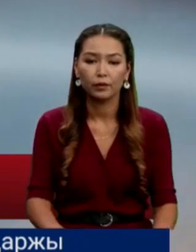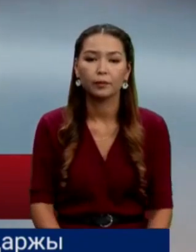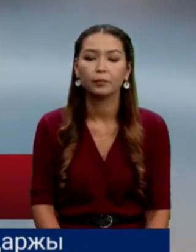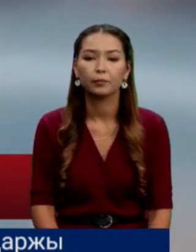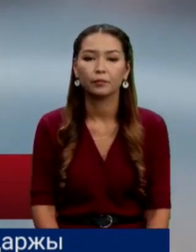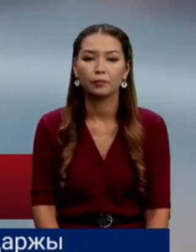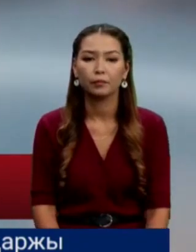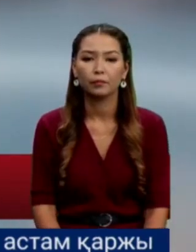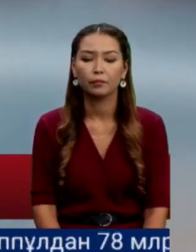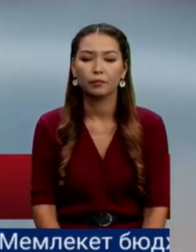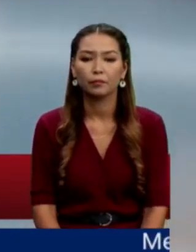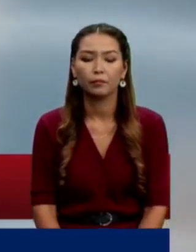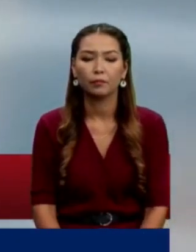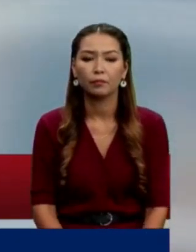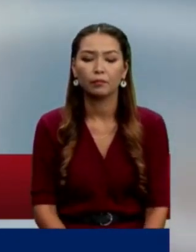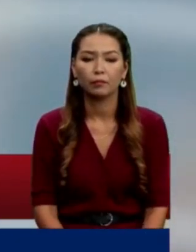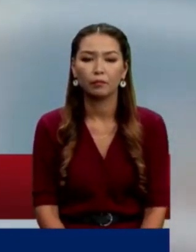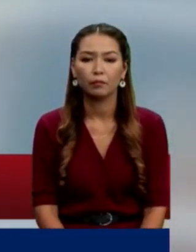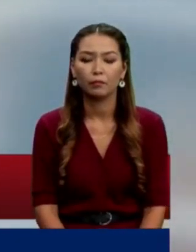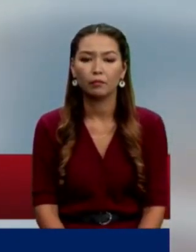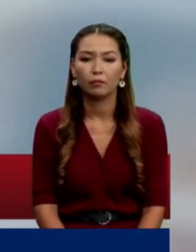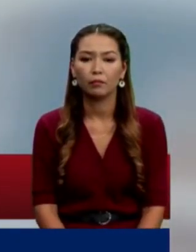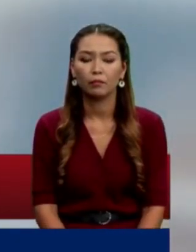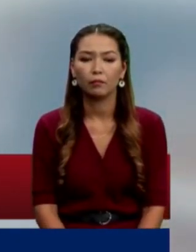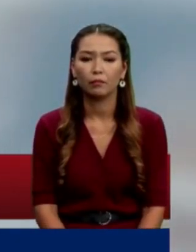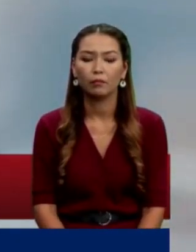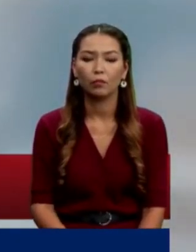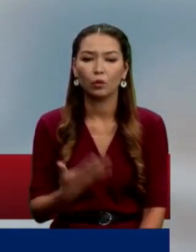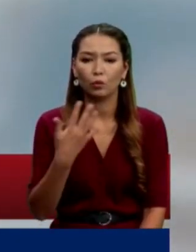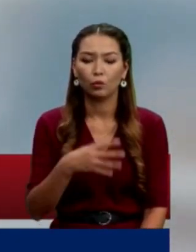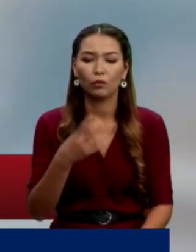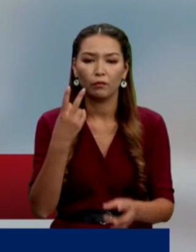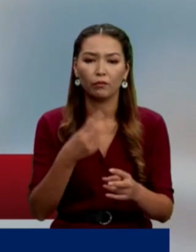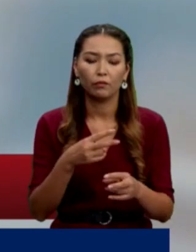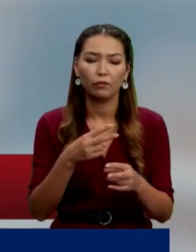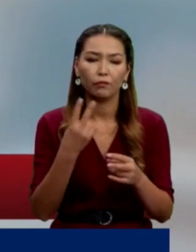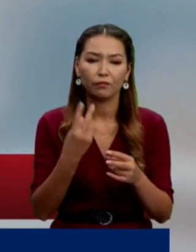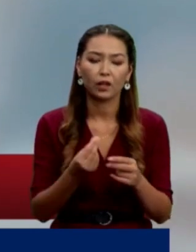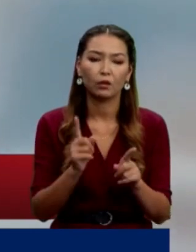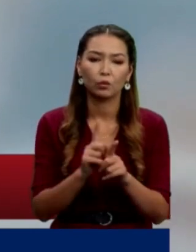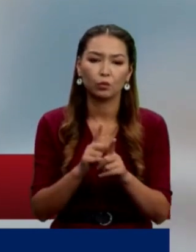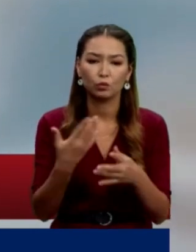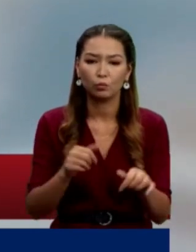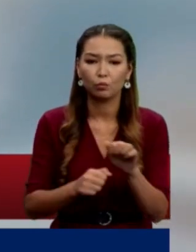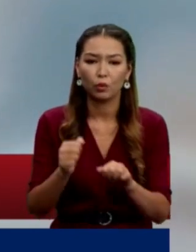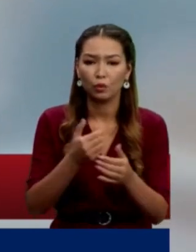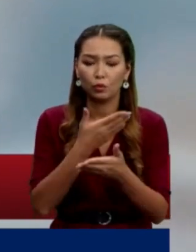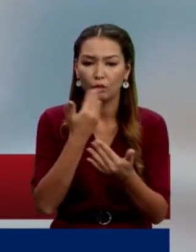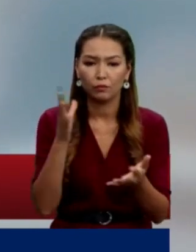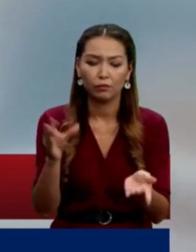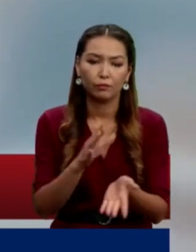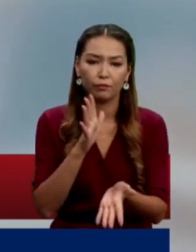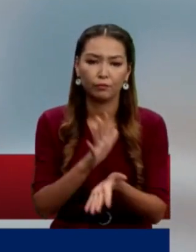Санитарочек у нас нет. Вот, ну и то есть у нас вот 2 дня уже не моется пол, не вносятся утки, то есть у лежачих